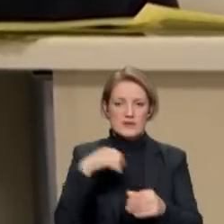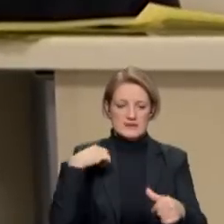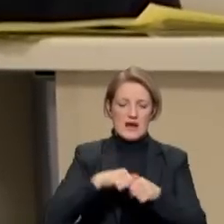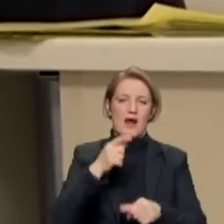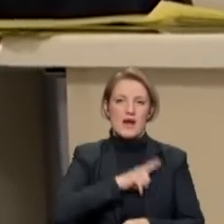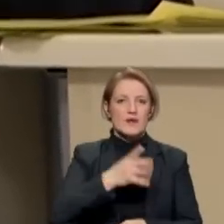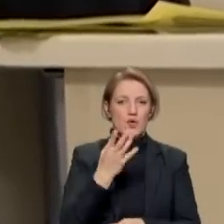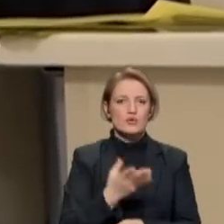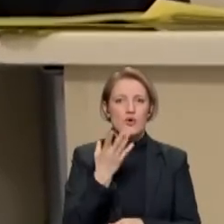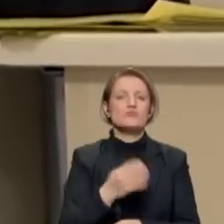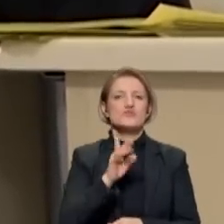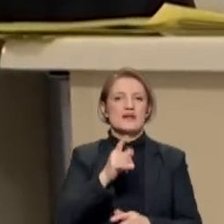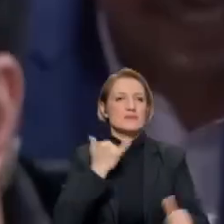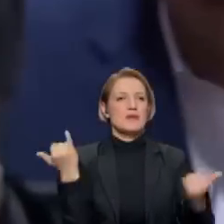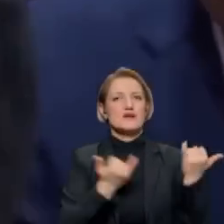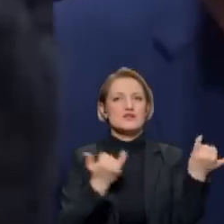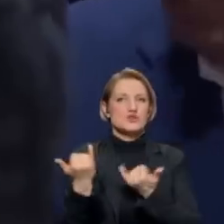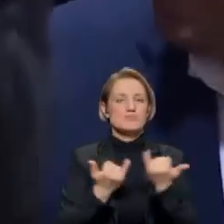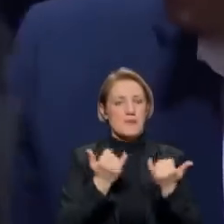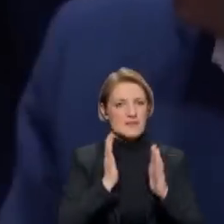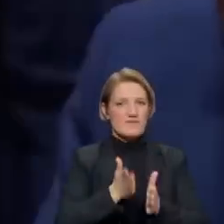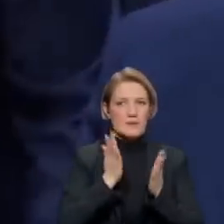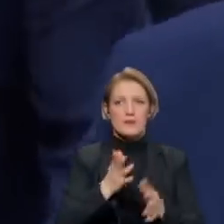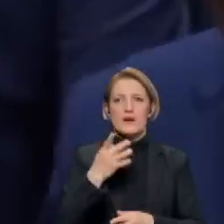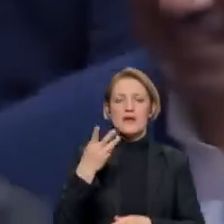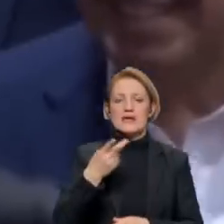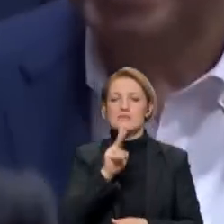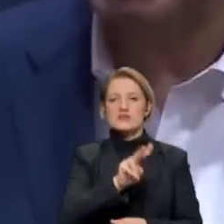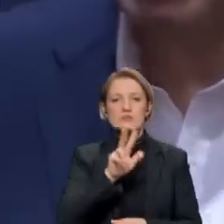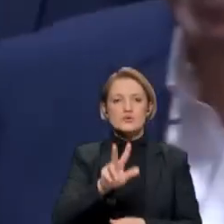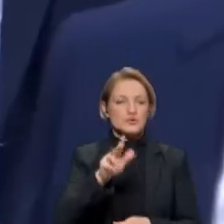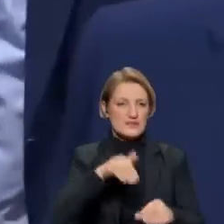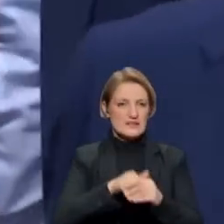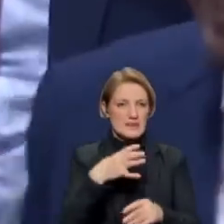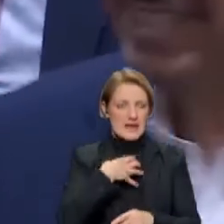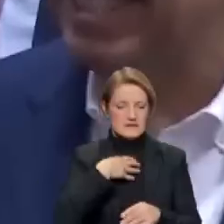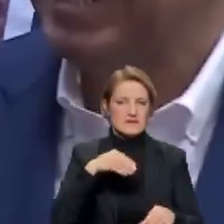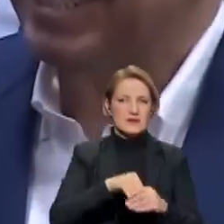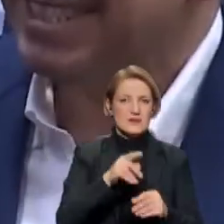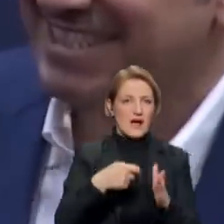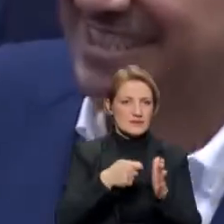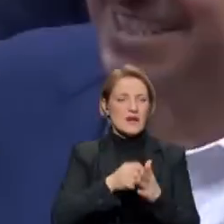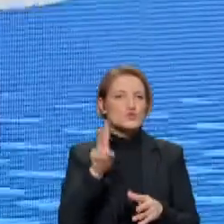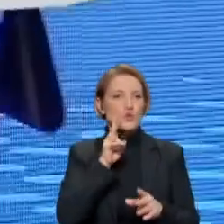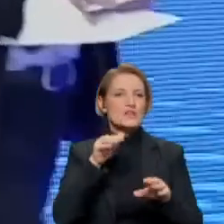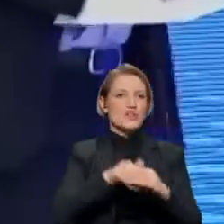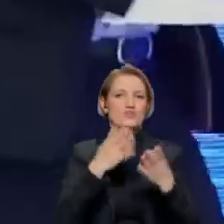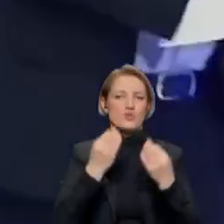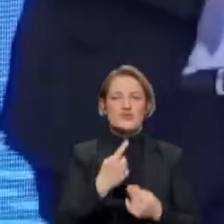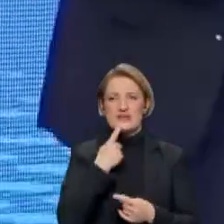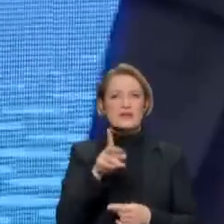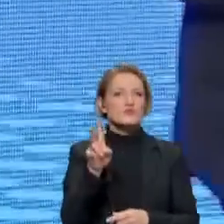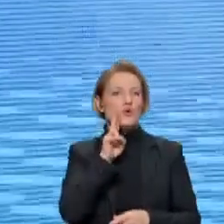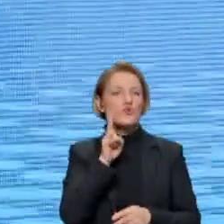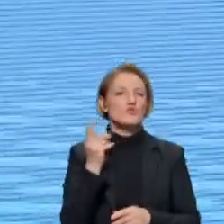olmayacağına ilişkin tartışma da sürerken Cumhurbaşkanı Erdoğan 2023 seçiminin kendisi açısından son seçim olacağı vurgusunu yaptı. Son